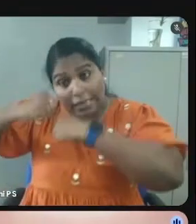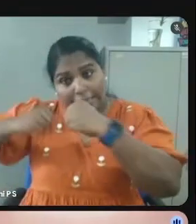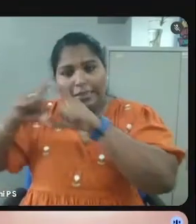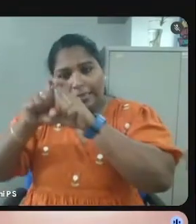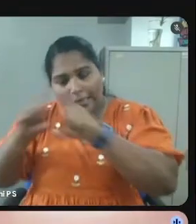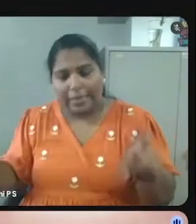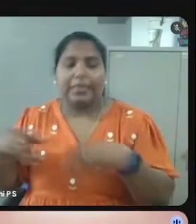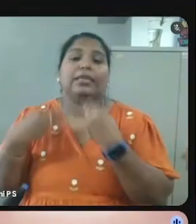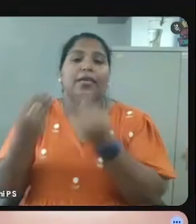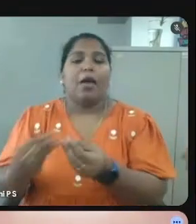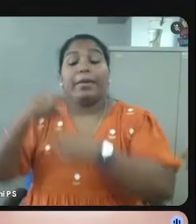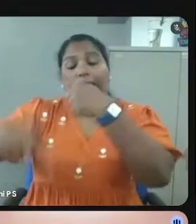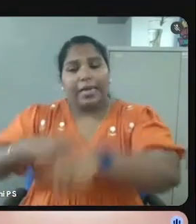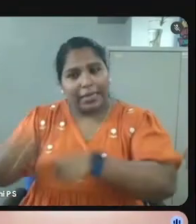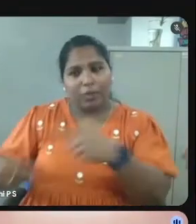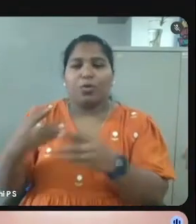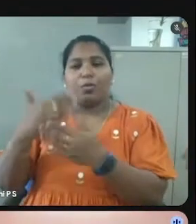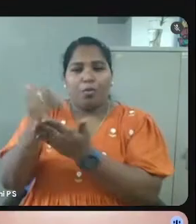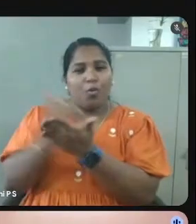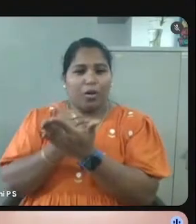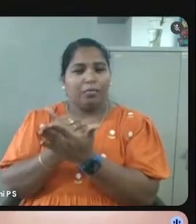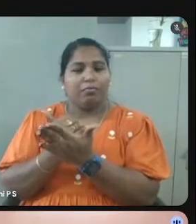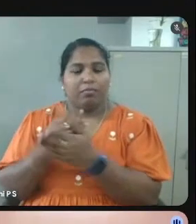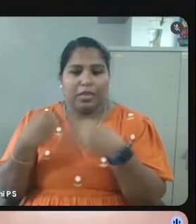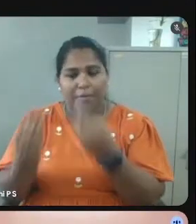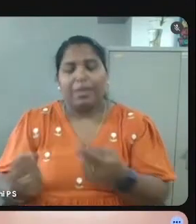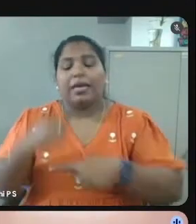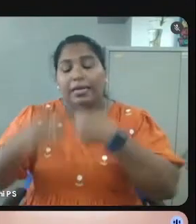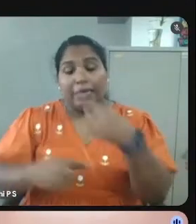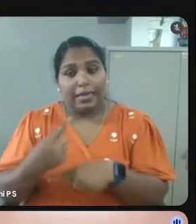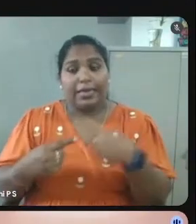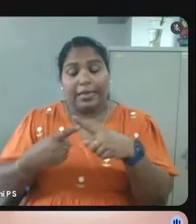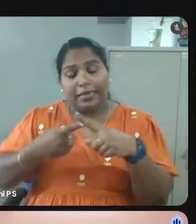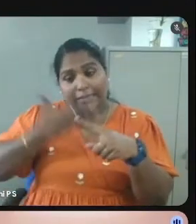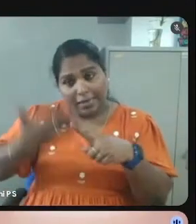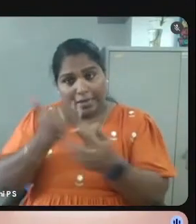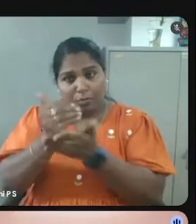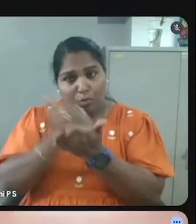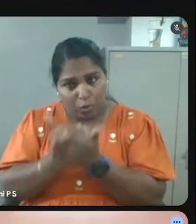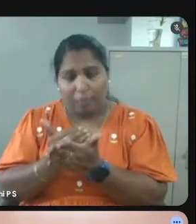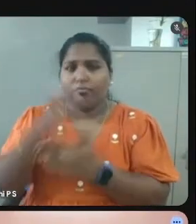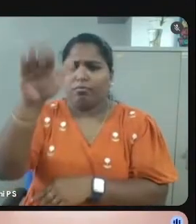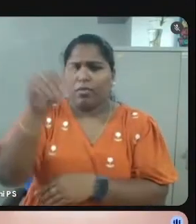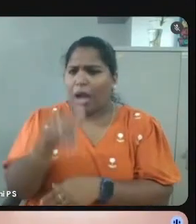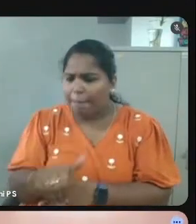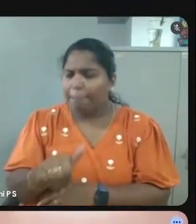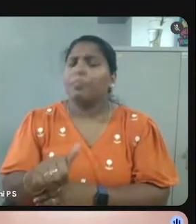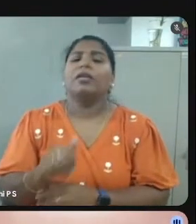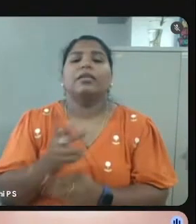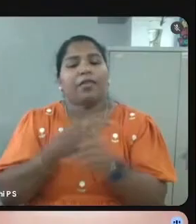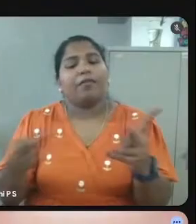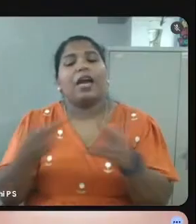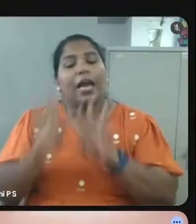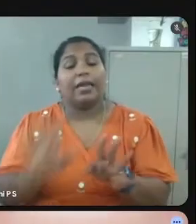ഹോം പ്രോഗ്രാം പോലെ അവർ കൊടുക്കും. പിന്നെ റെഗുലർ ആയിട്ട് ഒരു തെറപ്പി സെഷൻസ് വരാൻ അവർക്ക് അഡ്വൈസ് ചെയ്യും. പിന്നെ